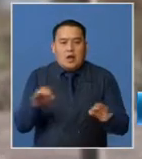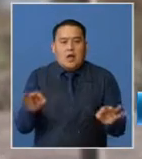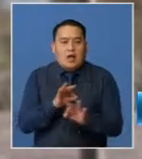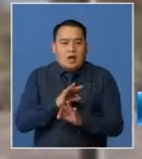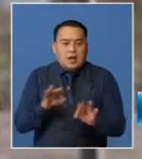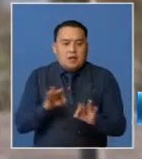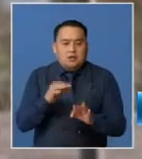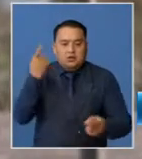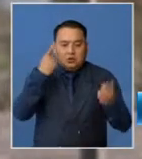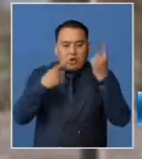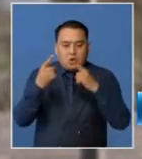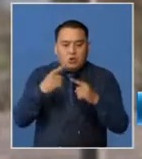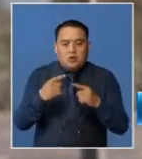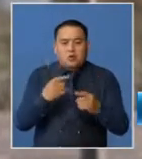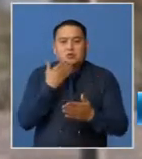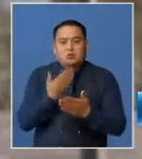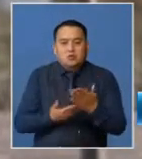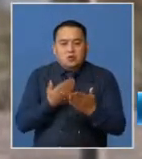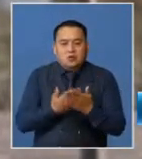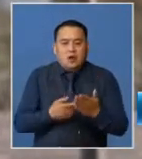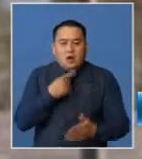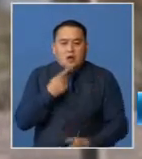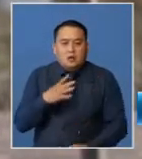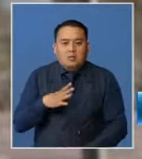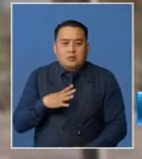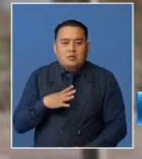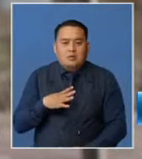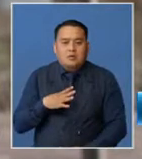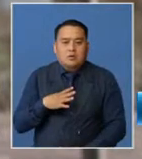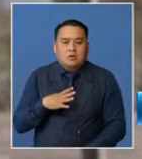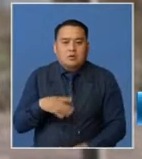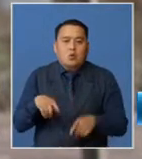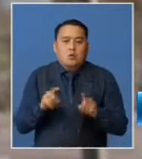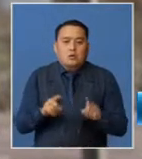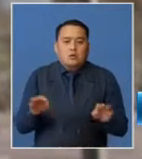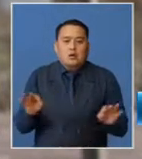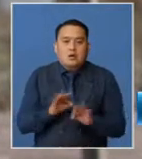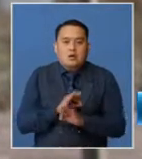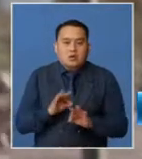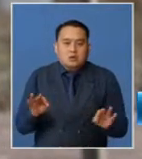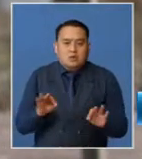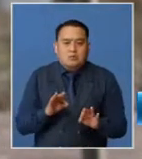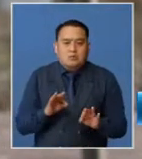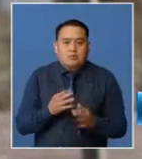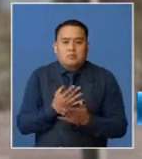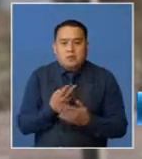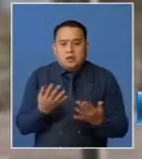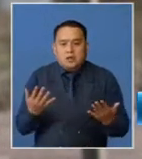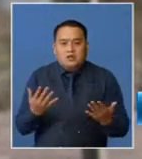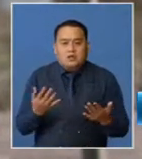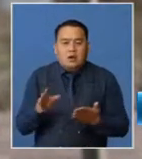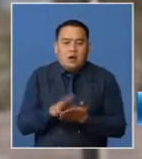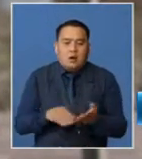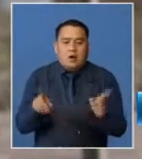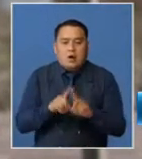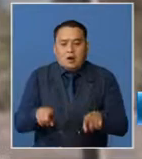шығарыңыз. Содан сол себепкер болды, содан ыңылдап жүріп әгіге отырып ән шығарып, сосын бір екі рет қайталатып алды да, содан